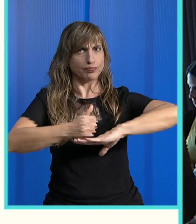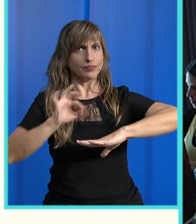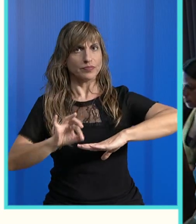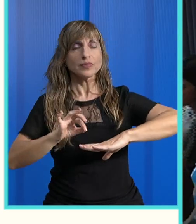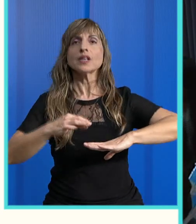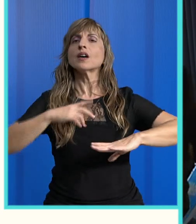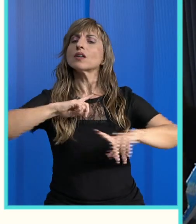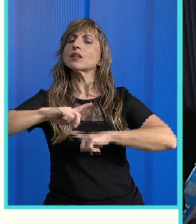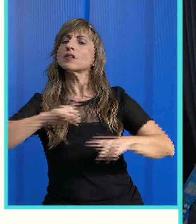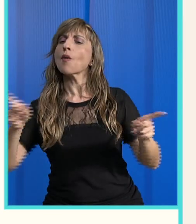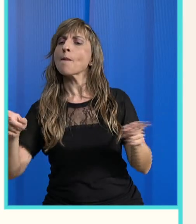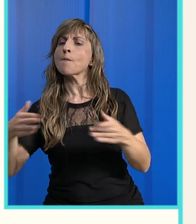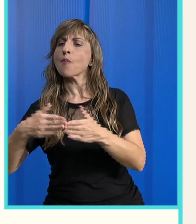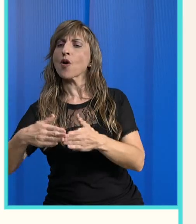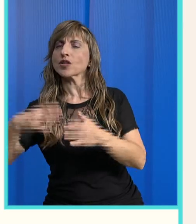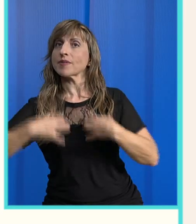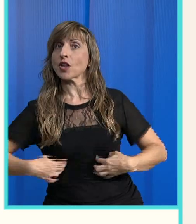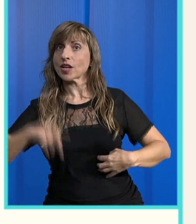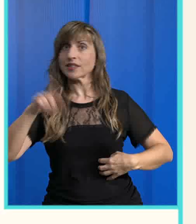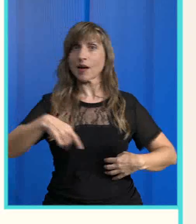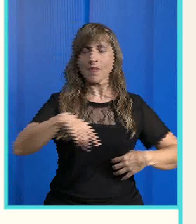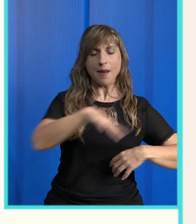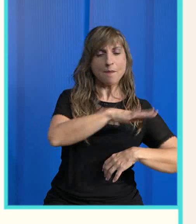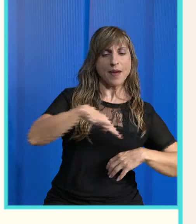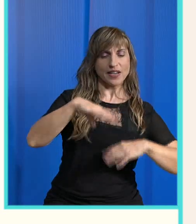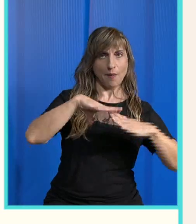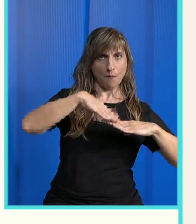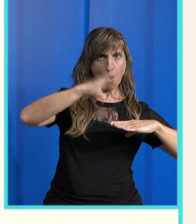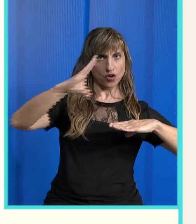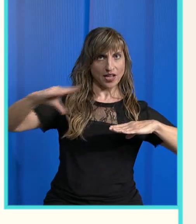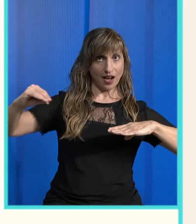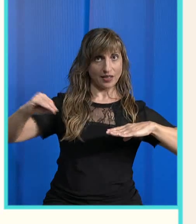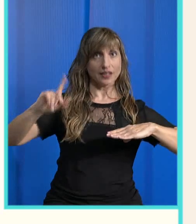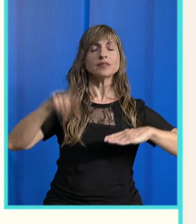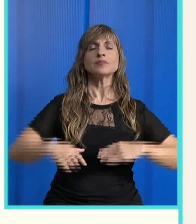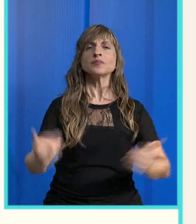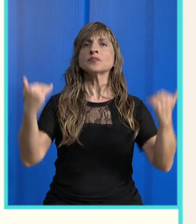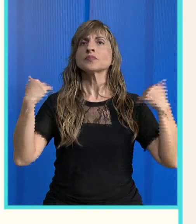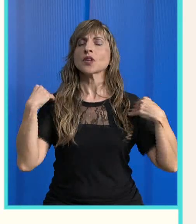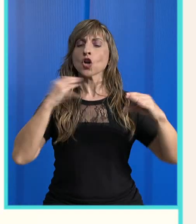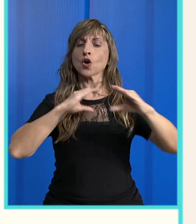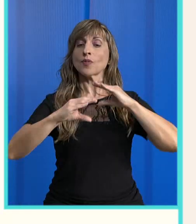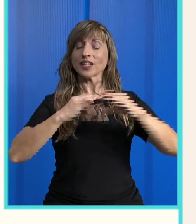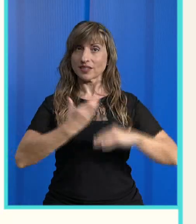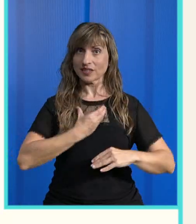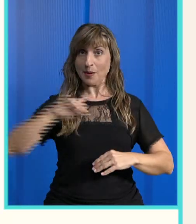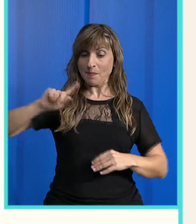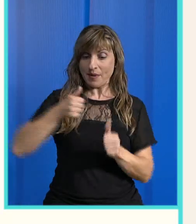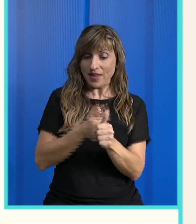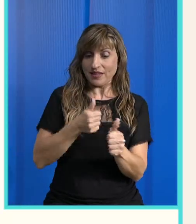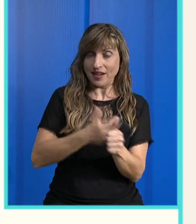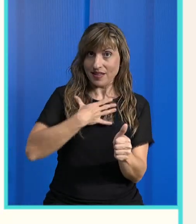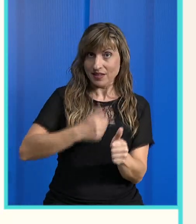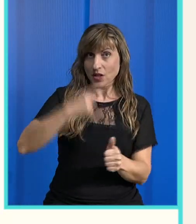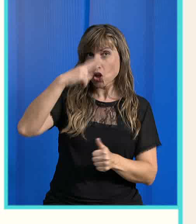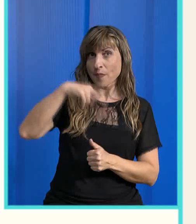del port de Badalona i el barri de Montigalà. També va ser responsable de comunicació del consistori i primer tinent d'alcalde entre els anys